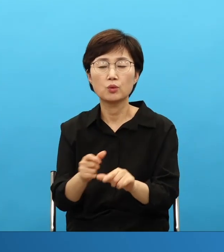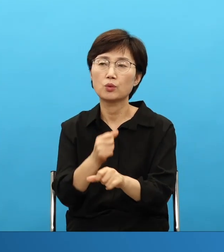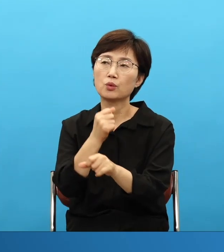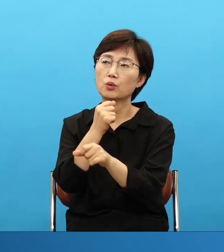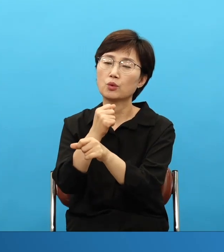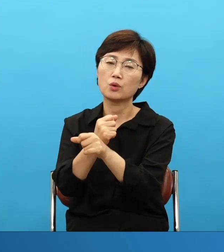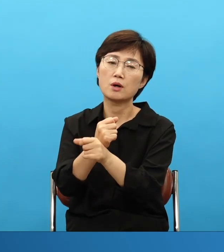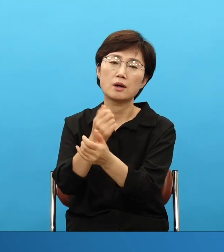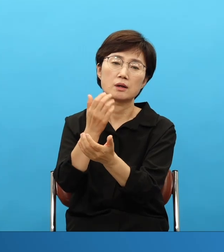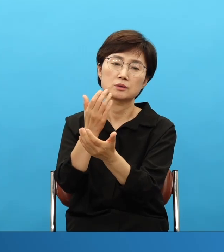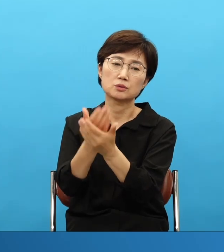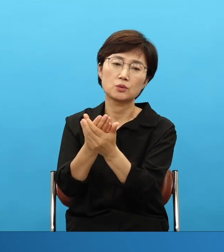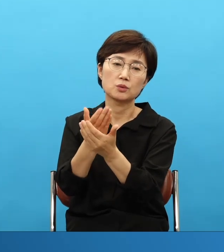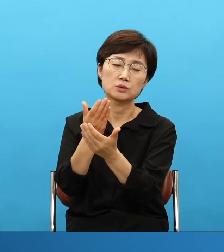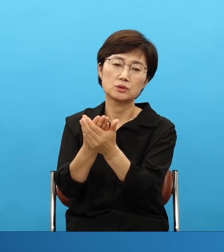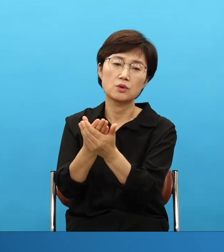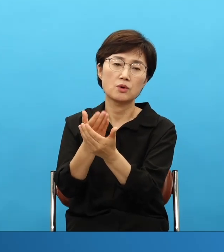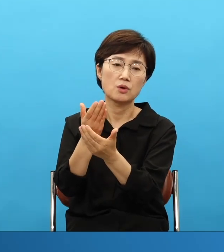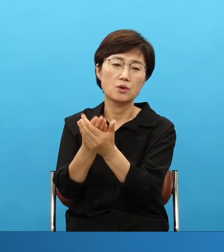속에게